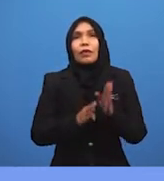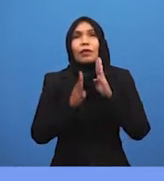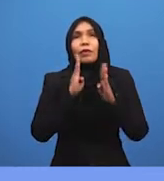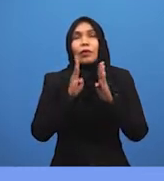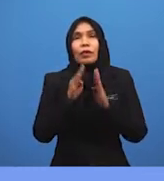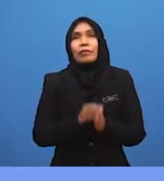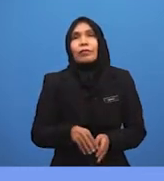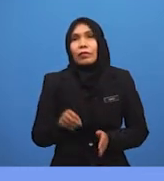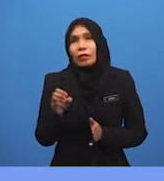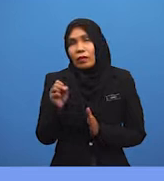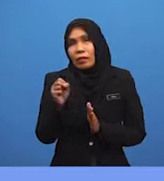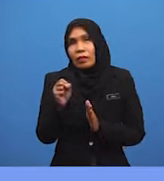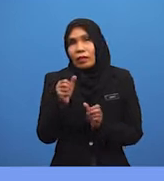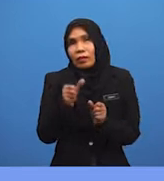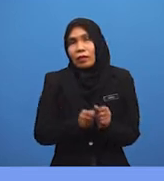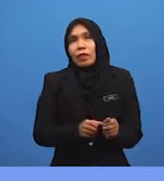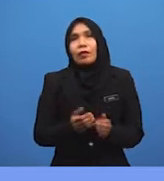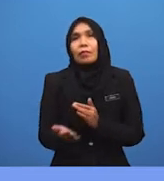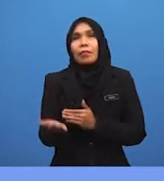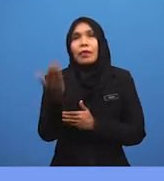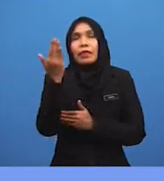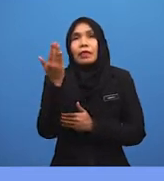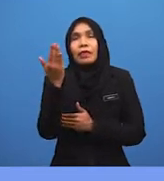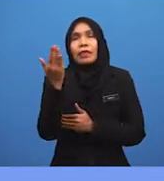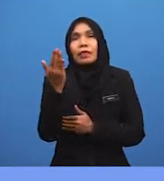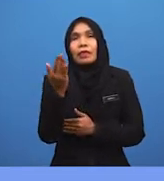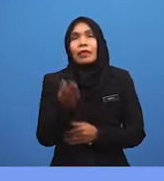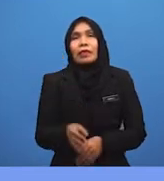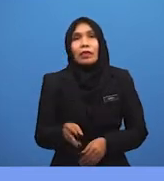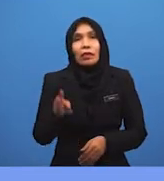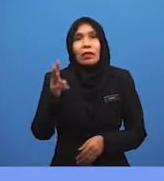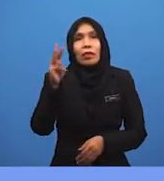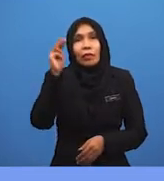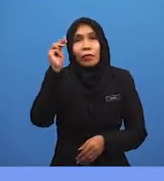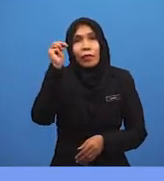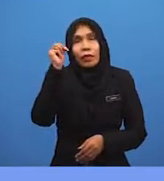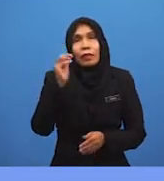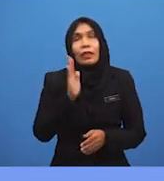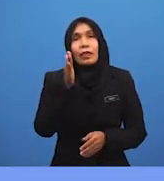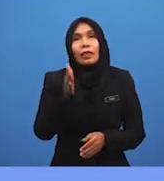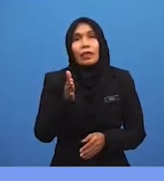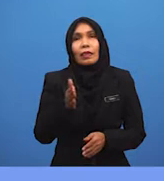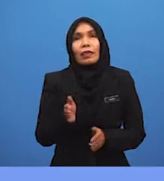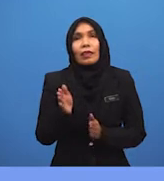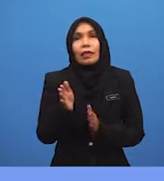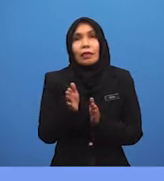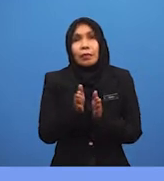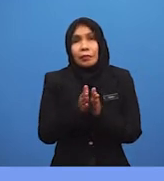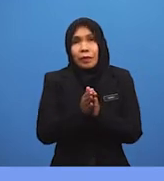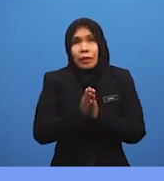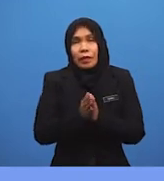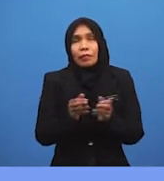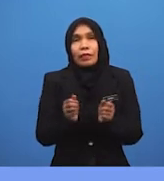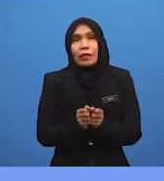memasuki kawasan sekolah, Mani akan bersalaman dengan guru bertugas dan pengawal